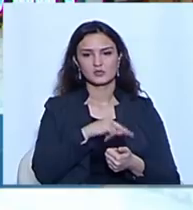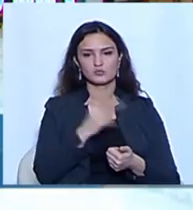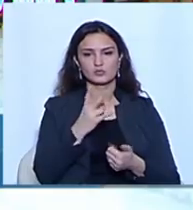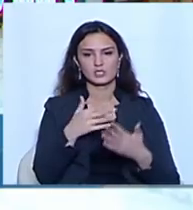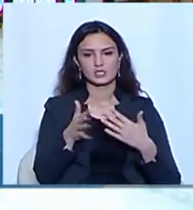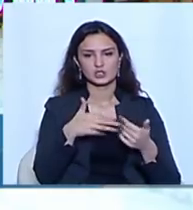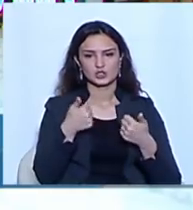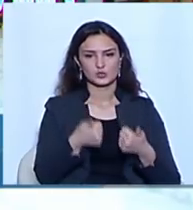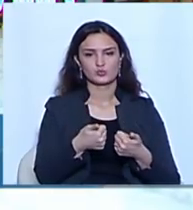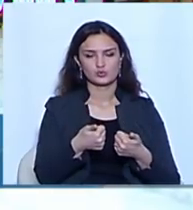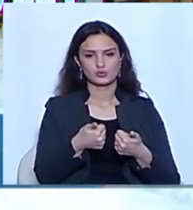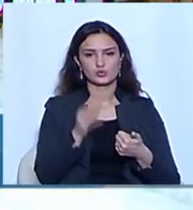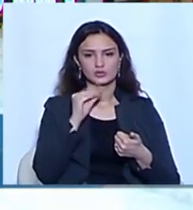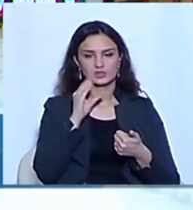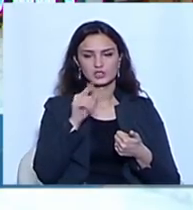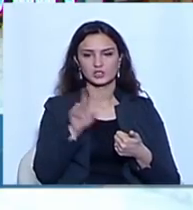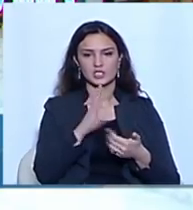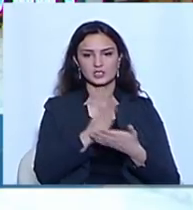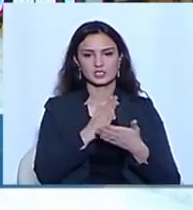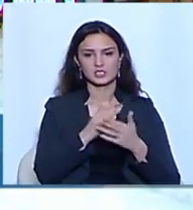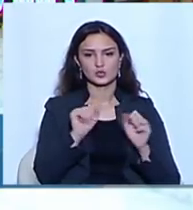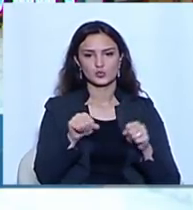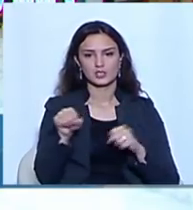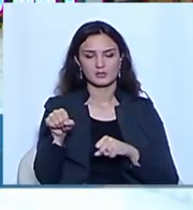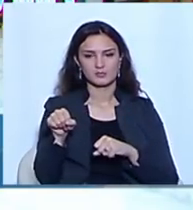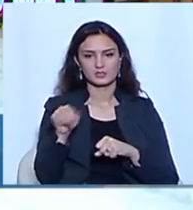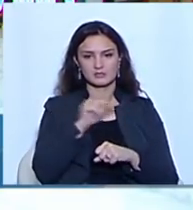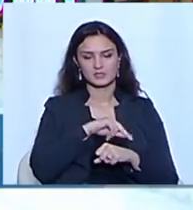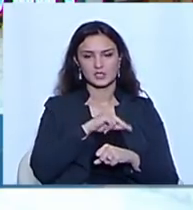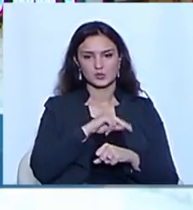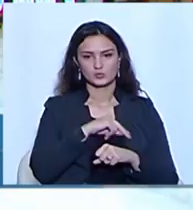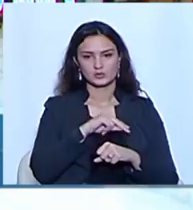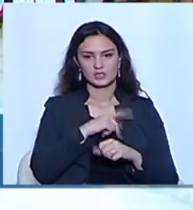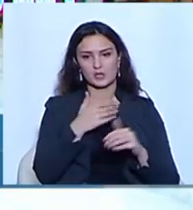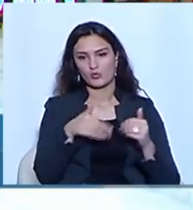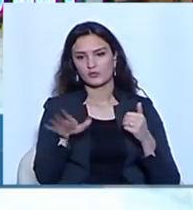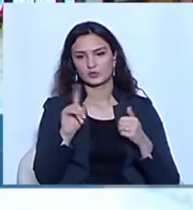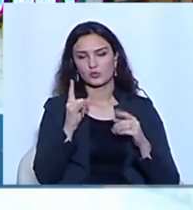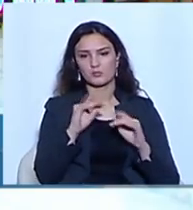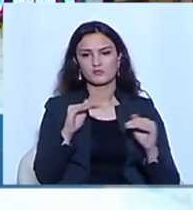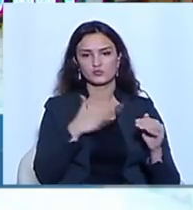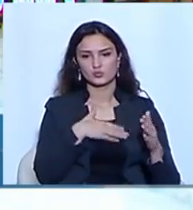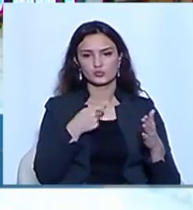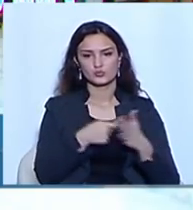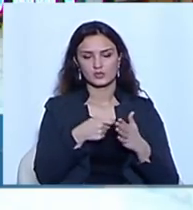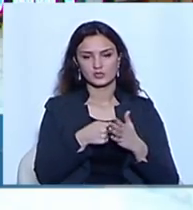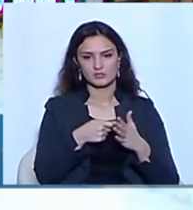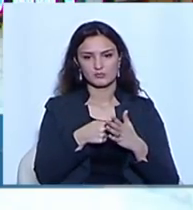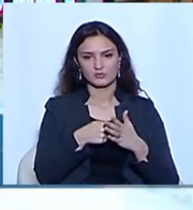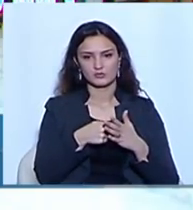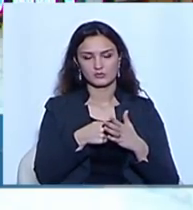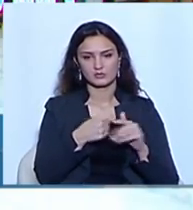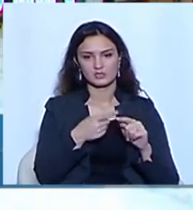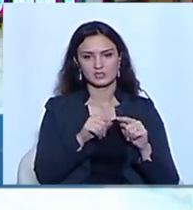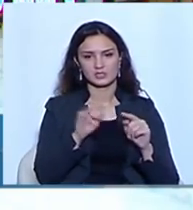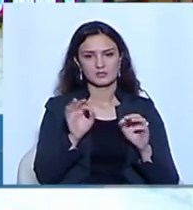უნდა შეუწყოს ხელი. როდესაც ჩვენ არა გაქვს საშუალება სამსახურიდან გამოხვიდე, რომ ბავშვ ძუძუ მაინც მოაწოვო,